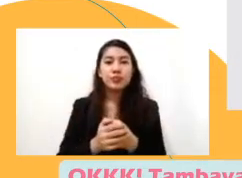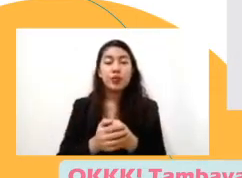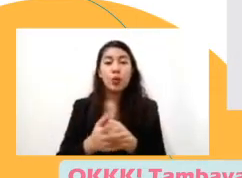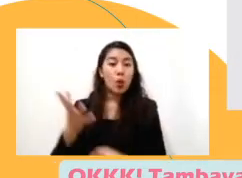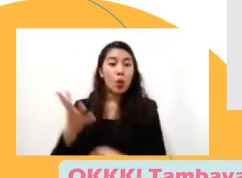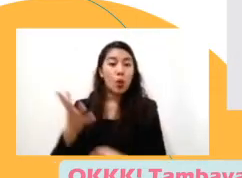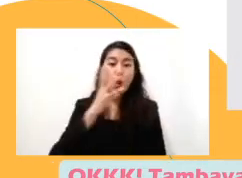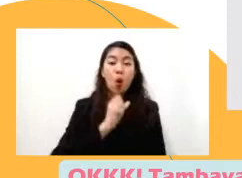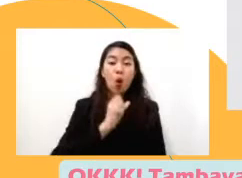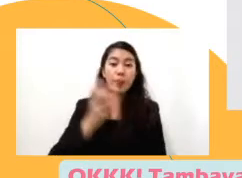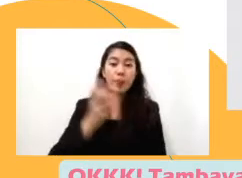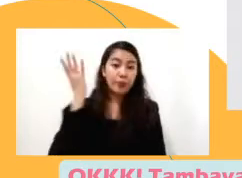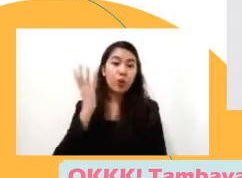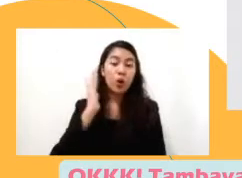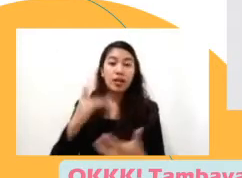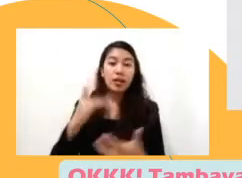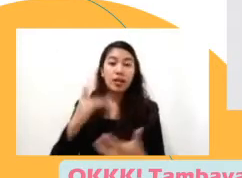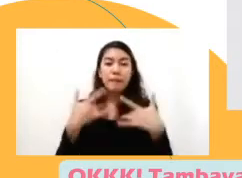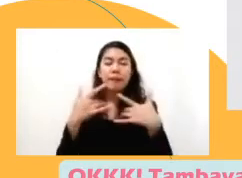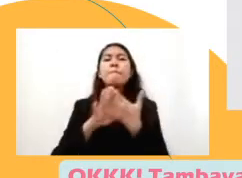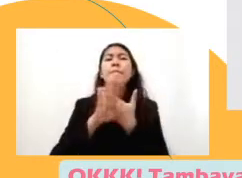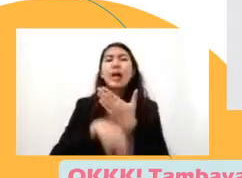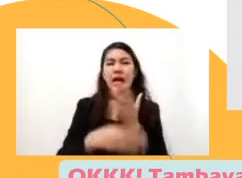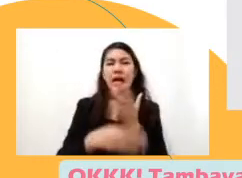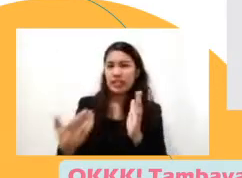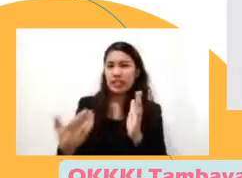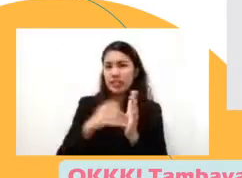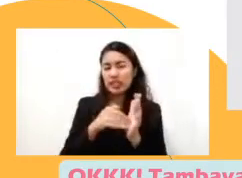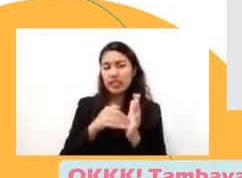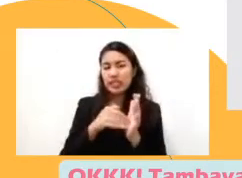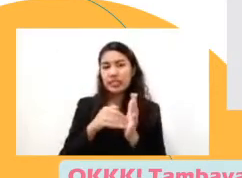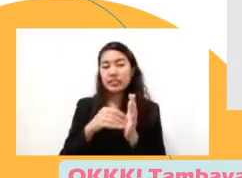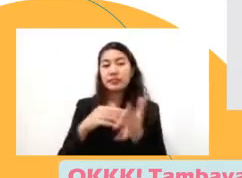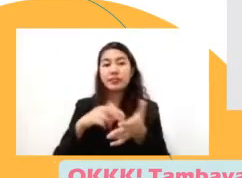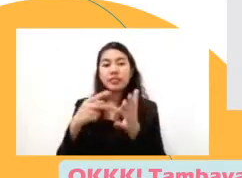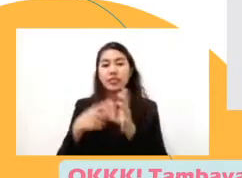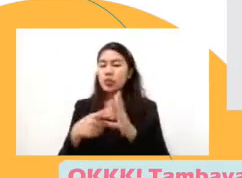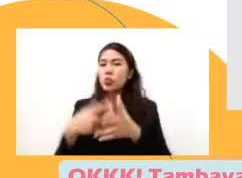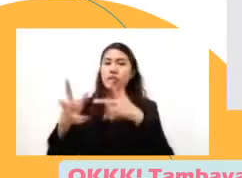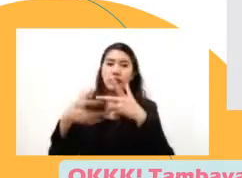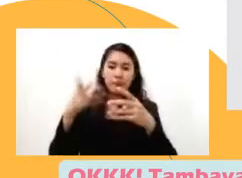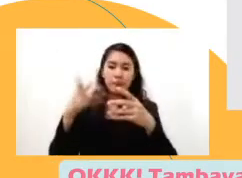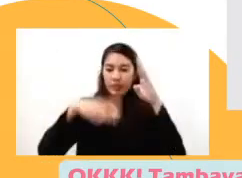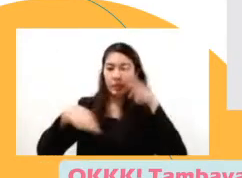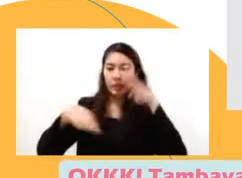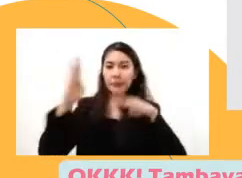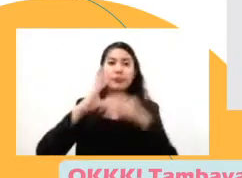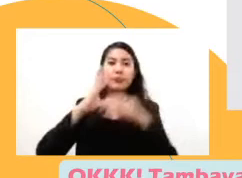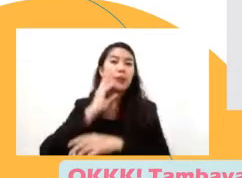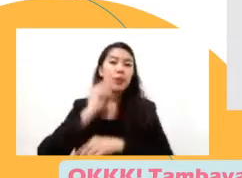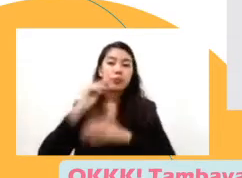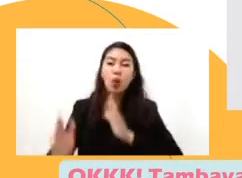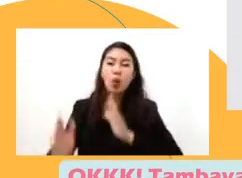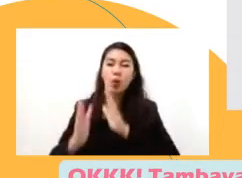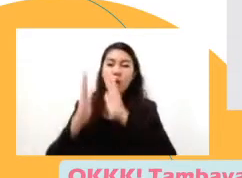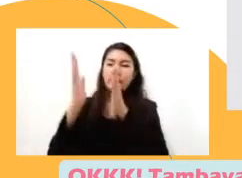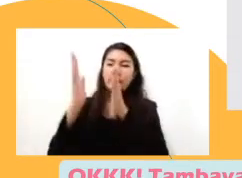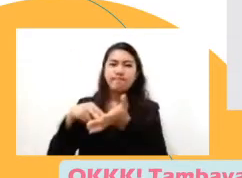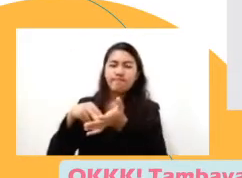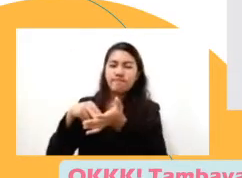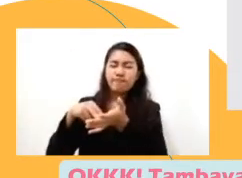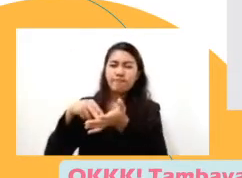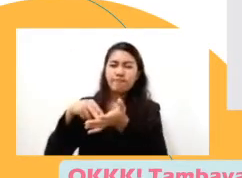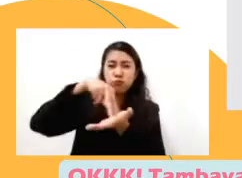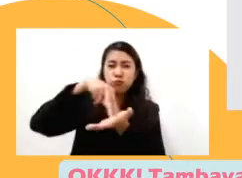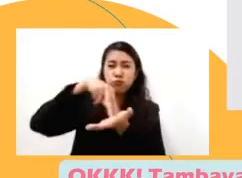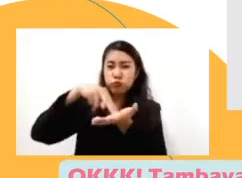no, so naibabalik natin. Ang ibig sabihin nun, tayo ay matatag, no? Tulad ng inyong mga nabanggit kanina, no?